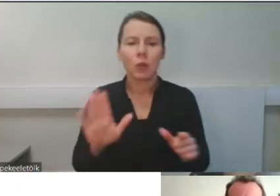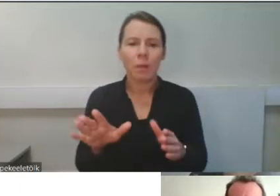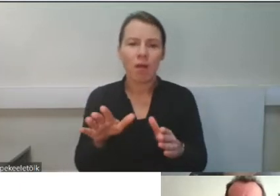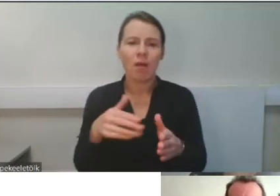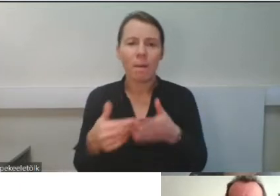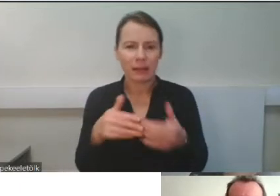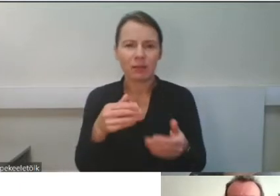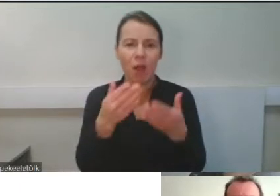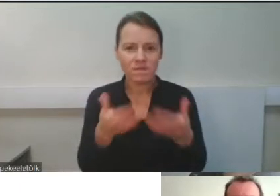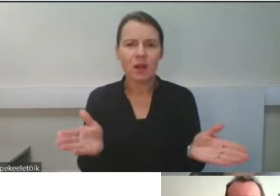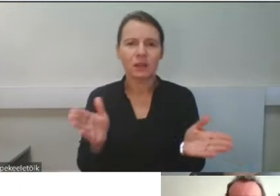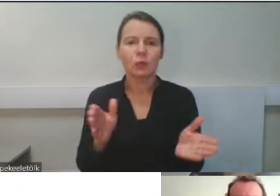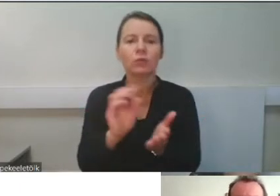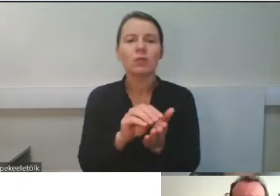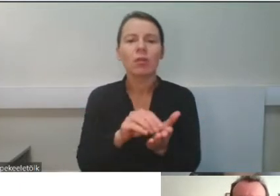töövõime.